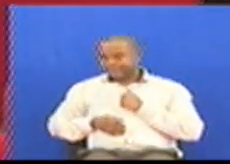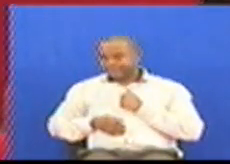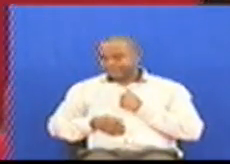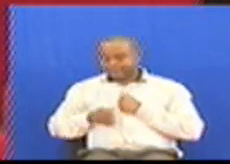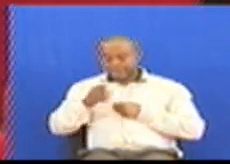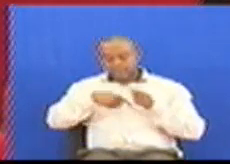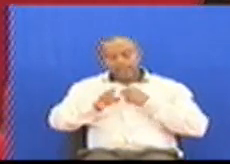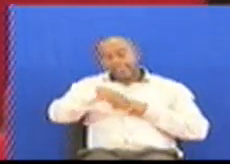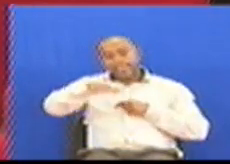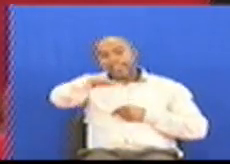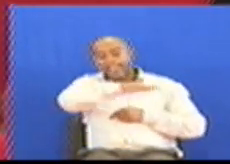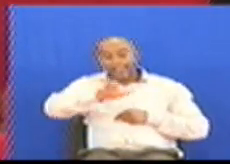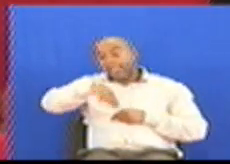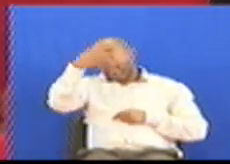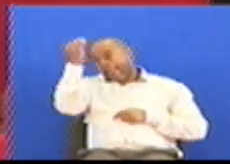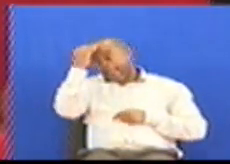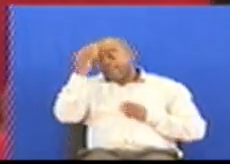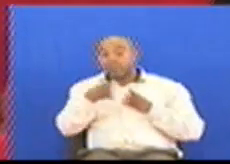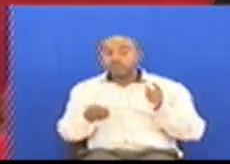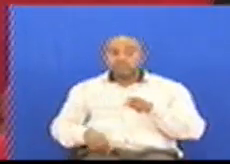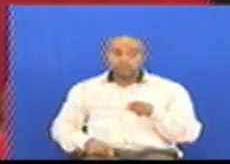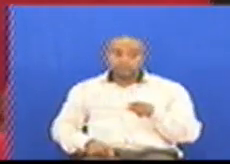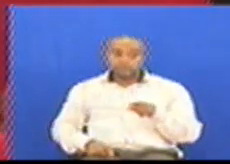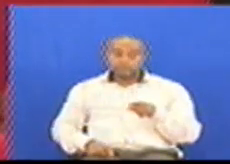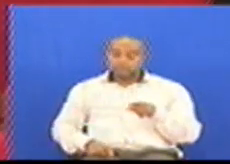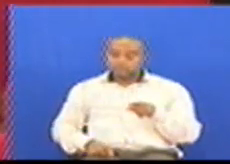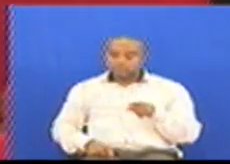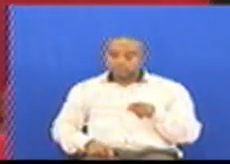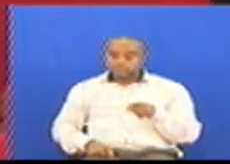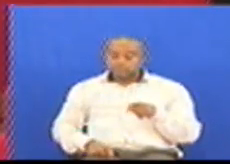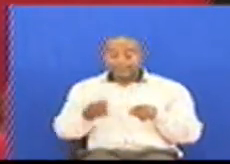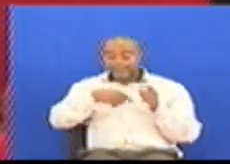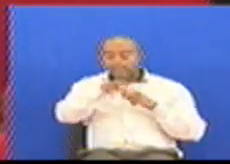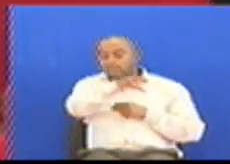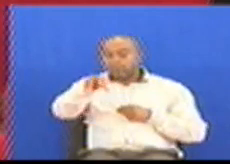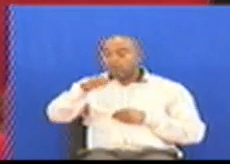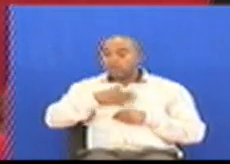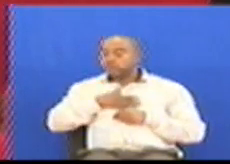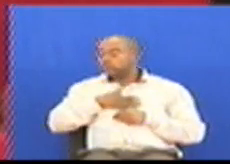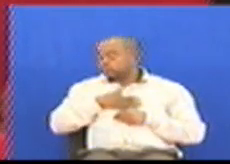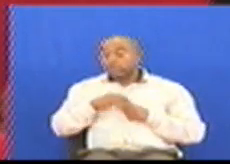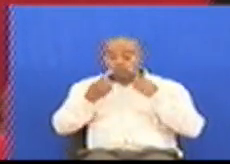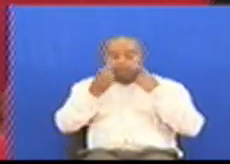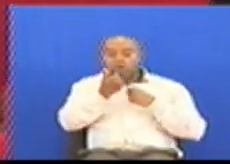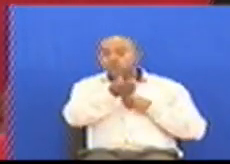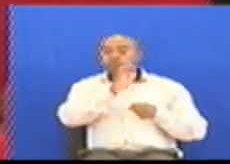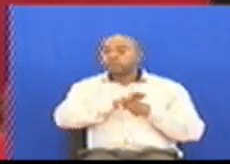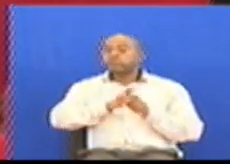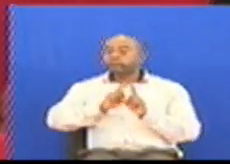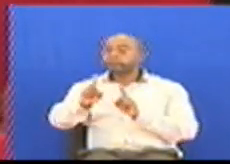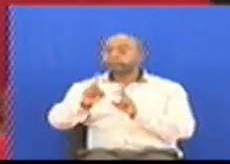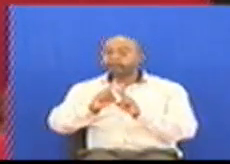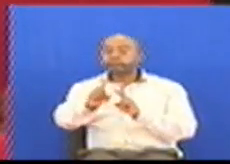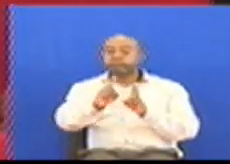elimu vile elimu bure, nimeshuhudia kabisa katika mkoa wetu watoto wengi wameweza kwenda shule